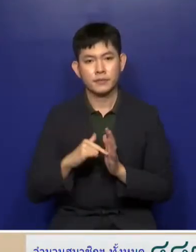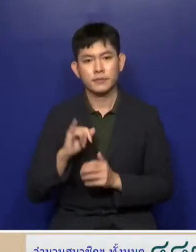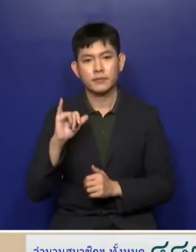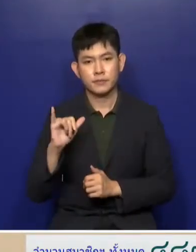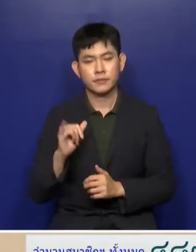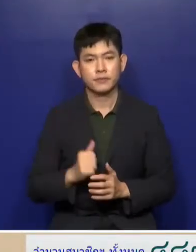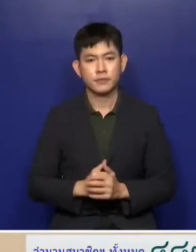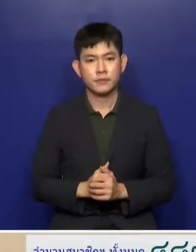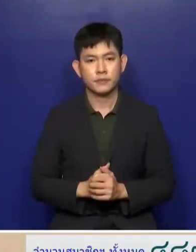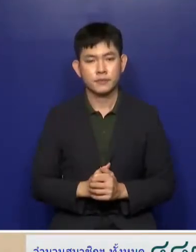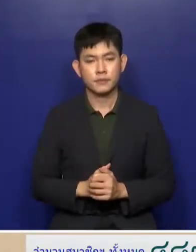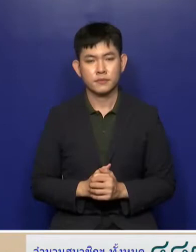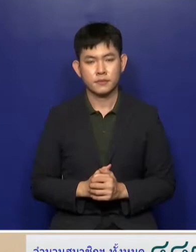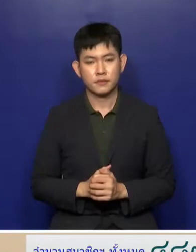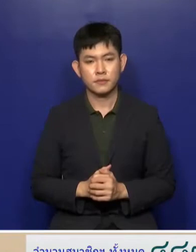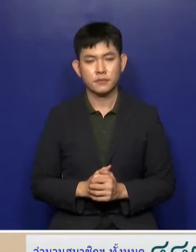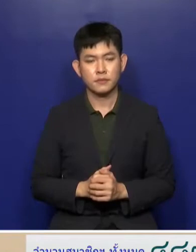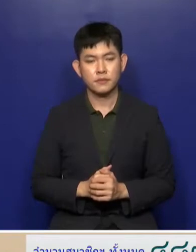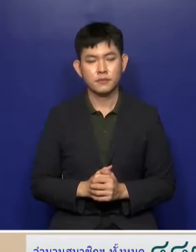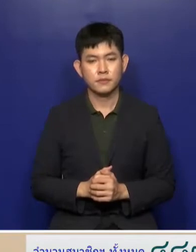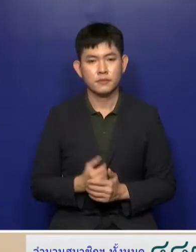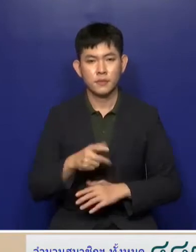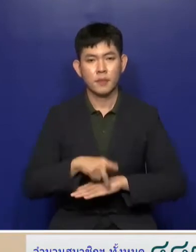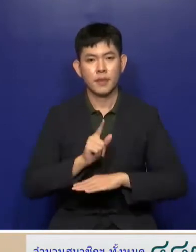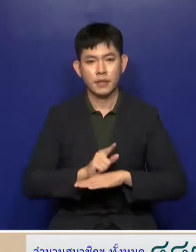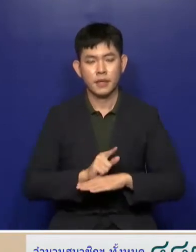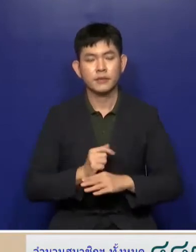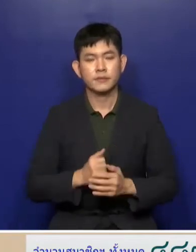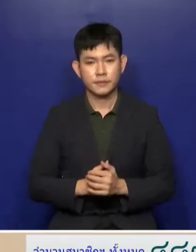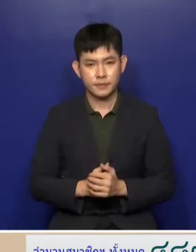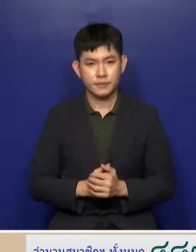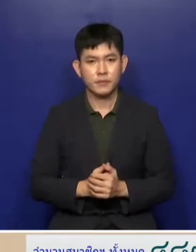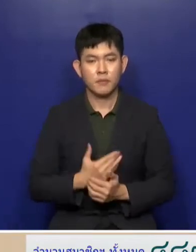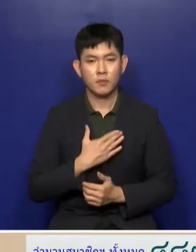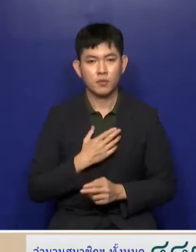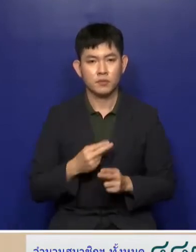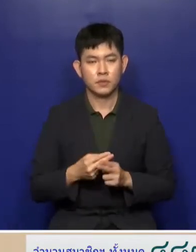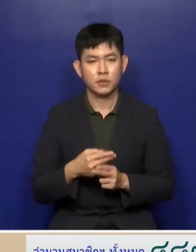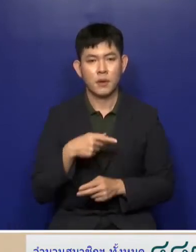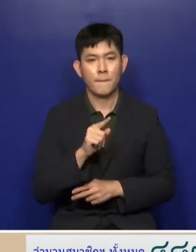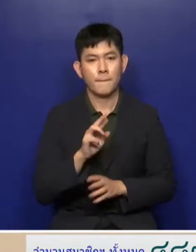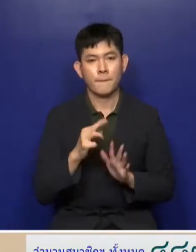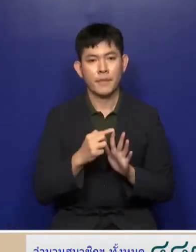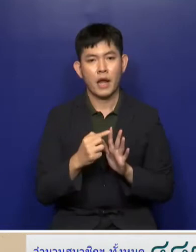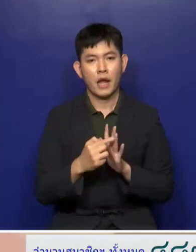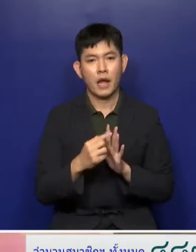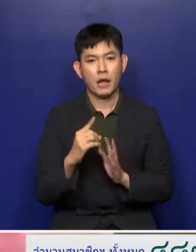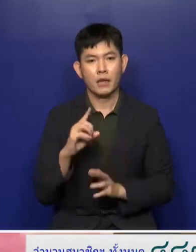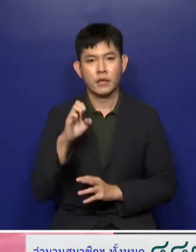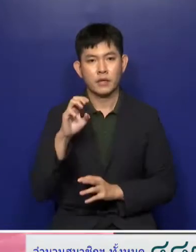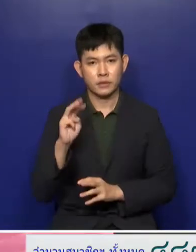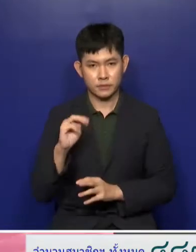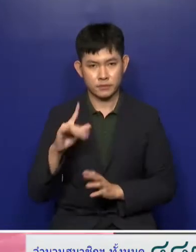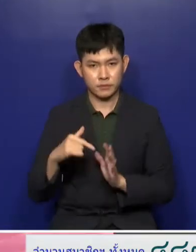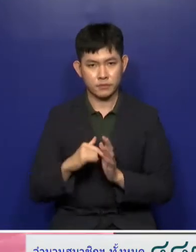อมรบดีนะครับกับเรียนกันท่านประธานสภาที่เคารพก็ผมโดนใช้เป็นช่วยเหลือสมาชิกสภาผู้แทนราษฎรกรุงเทพฯ